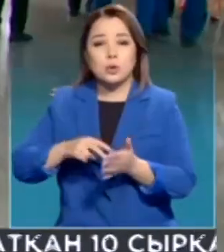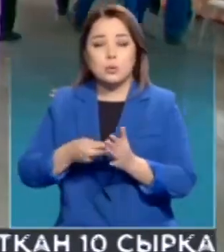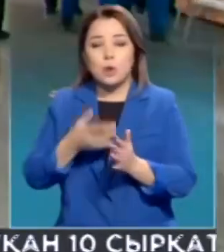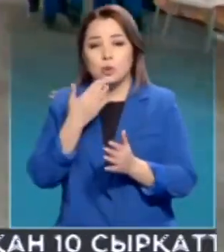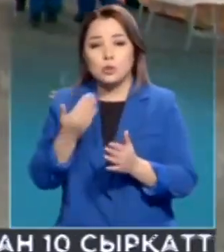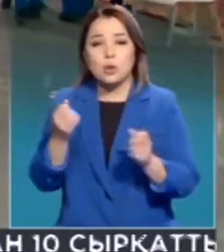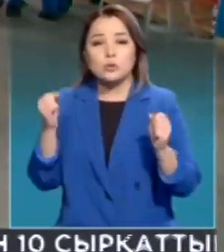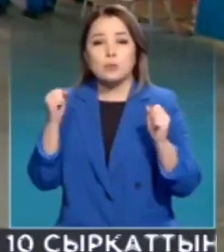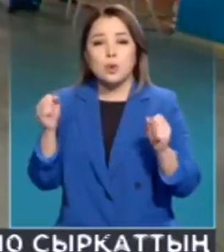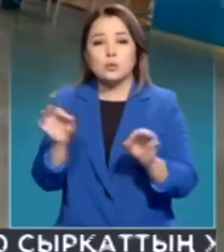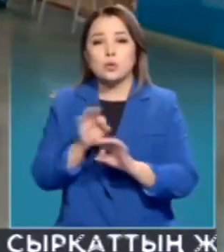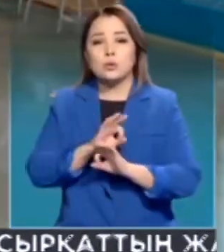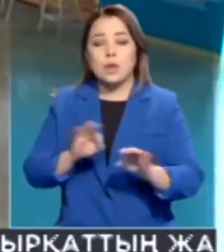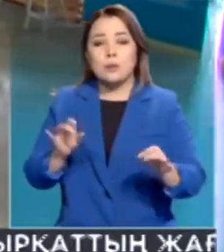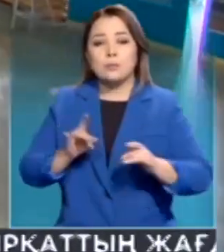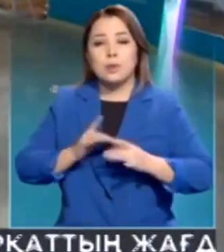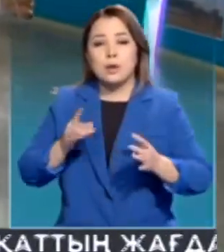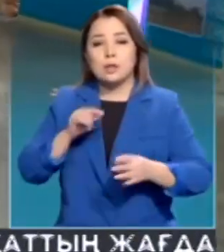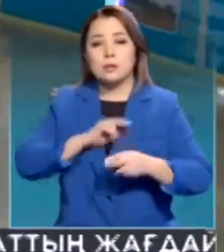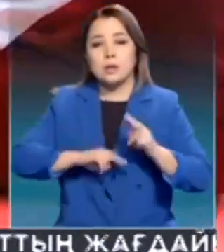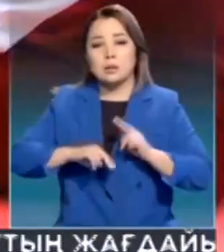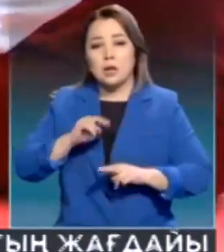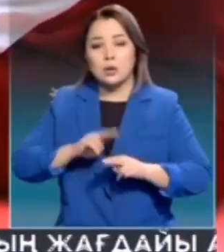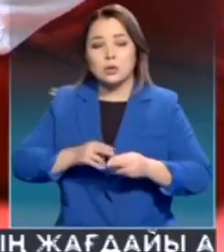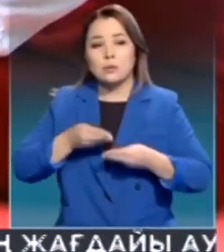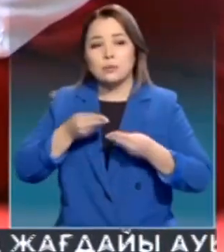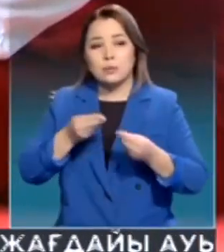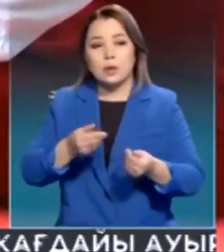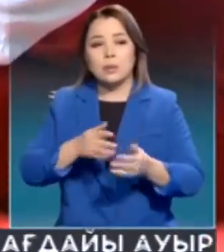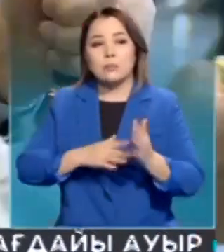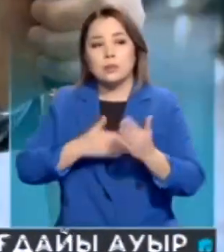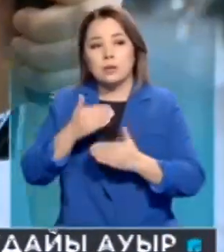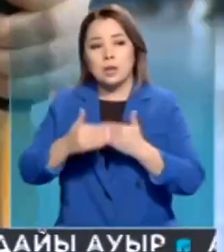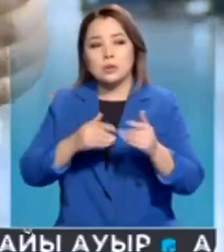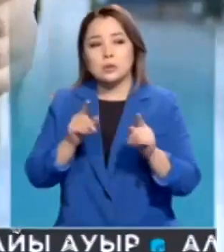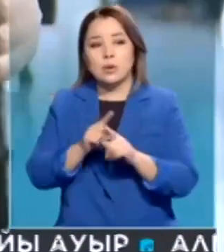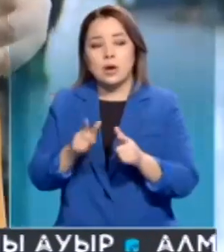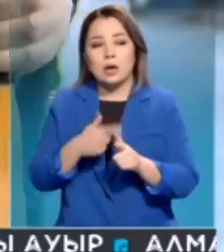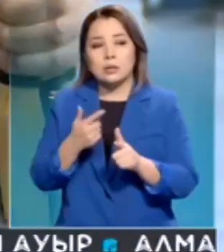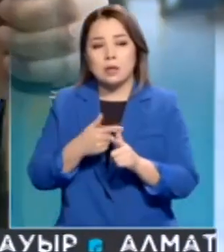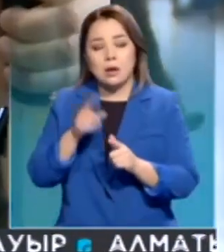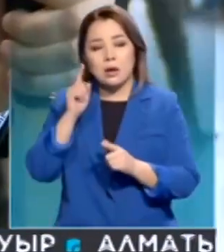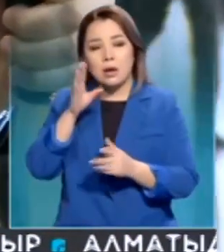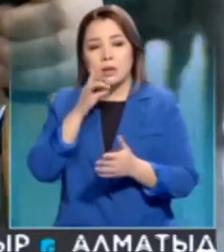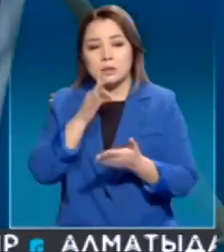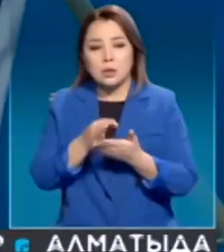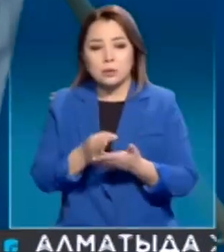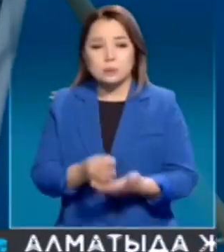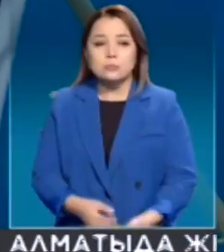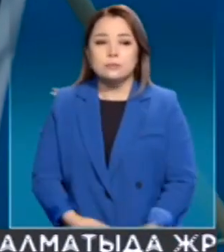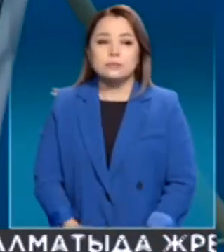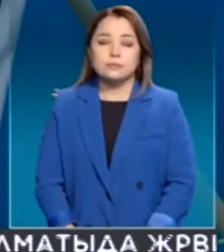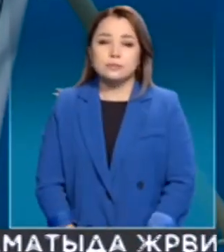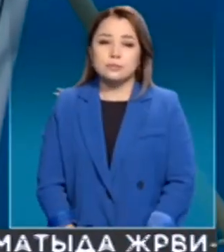спорт саласындағы үздіктердің мерейін көтеріп, ел намысын асқақтатып жүрген азаматтардың есімін ардақтау.